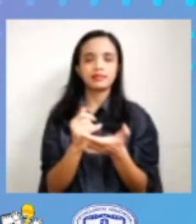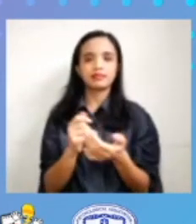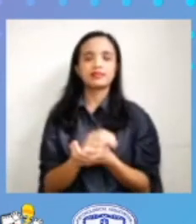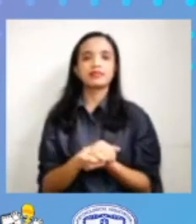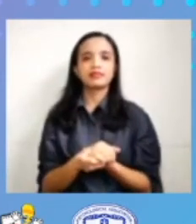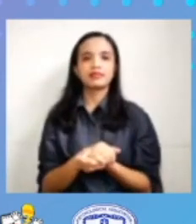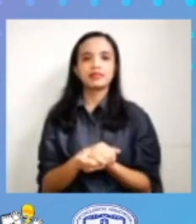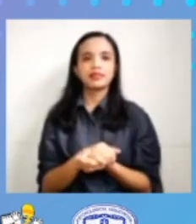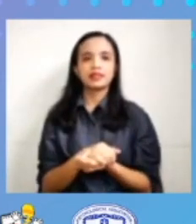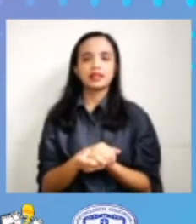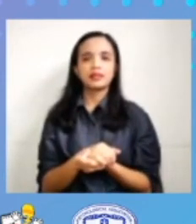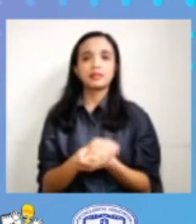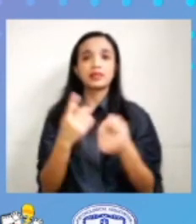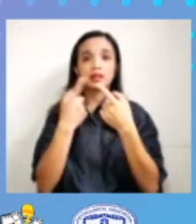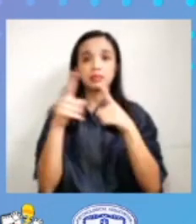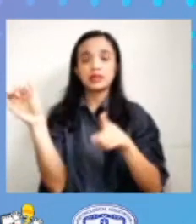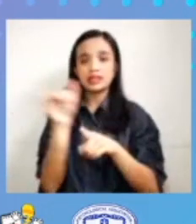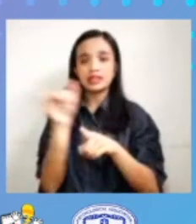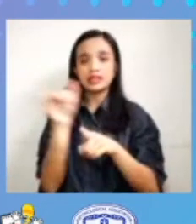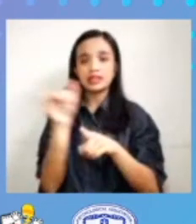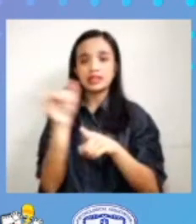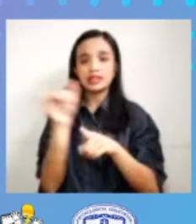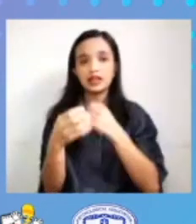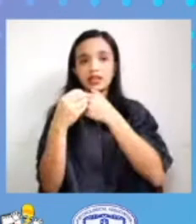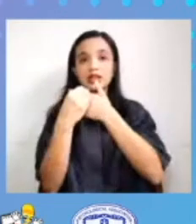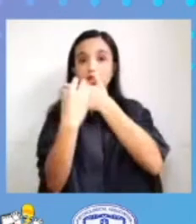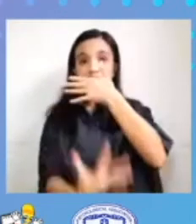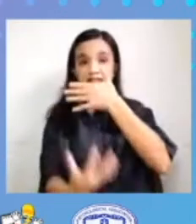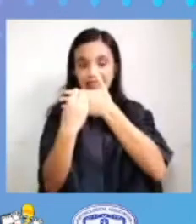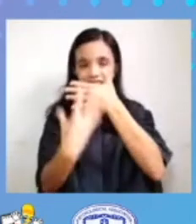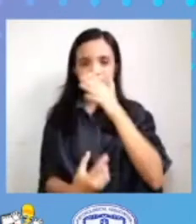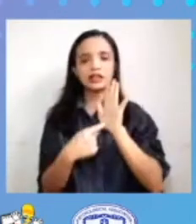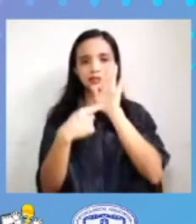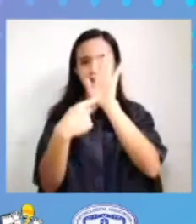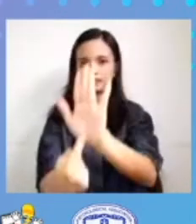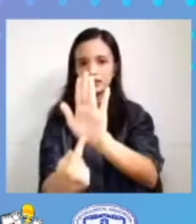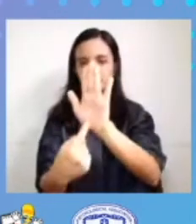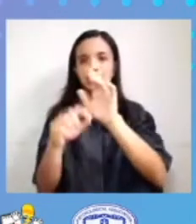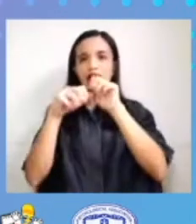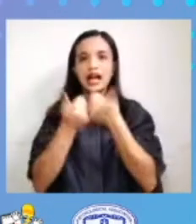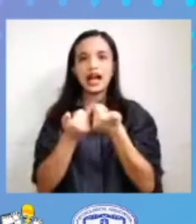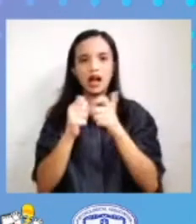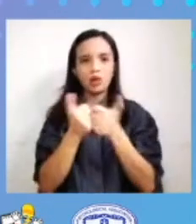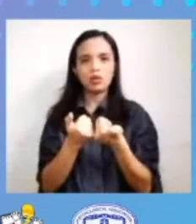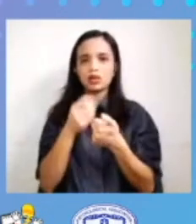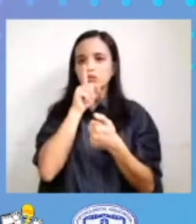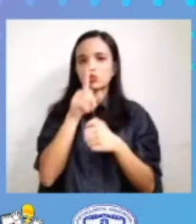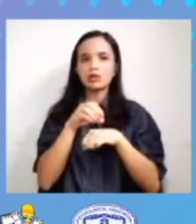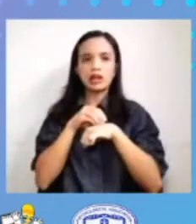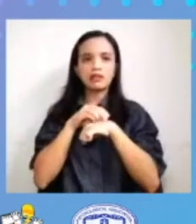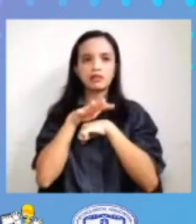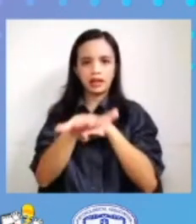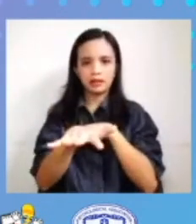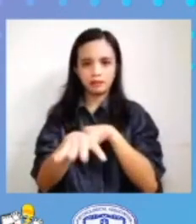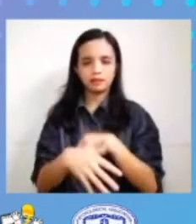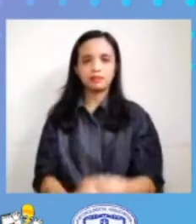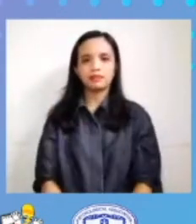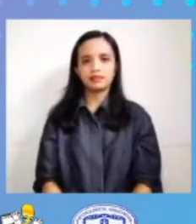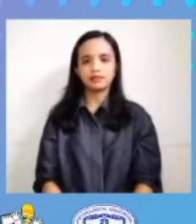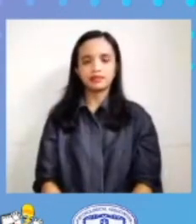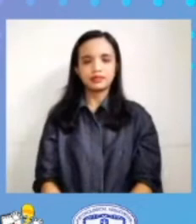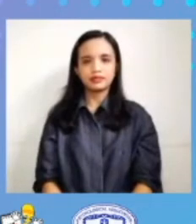feelings mo, yung emotion mo. Kasi nadidetect din ni brain. Alam mo si brain, maraming tauhan yan. Namamasyal sa